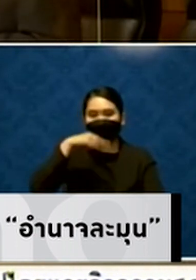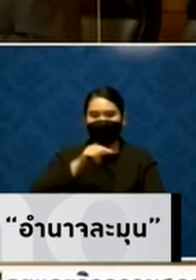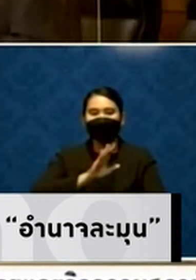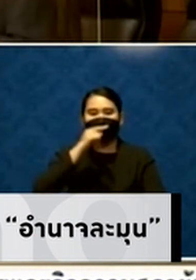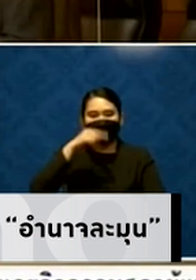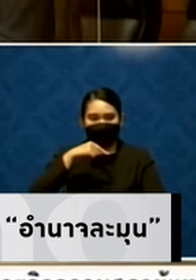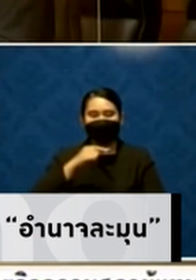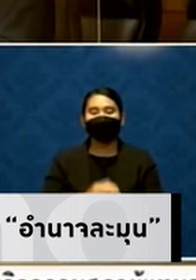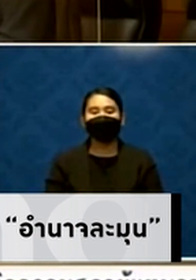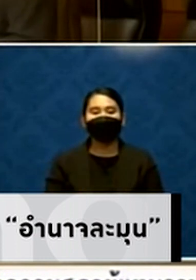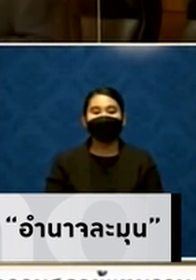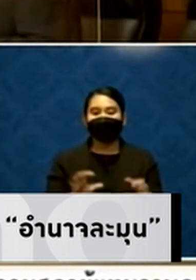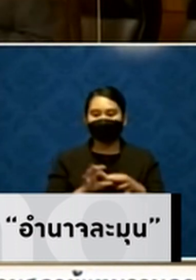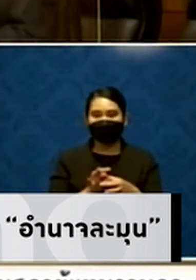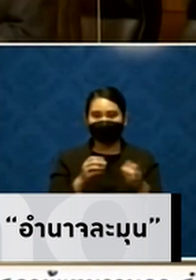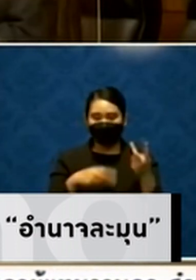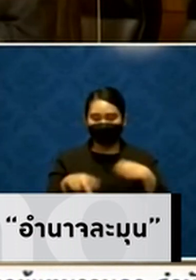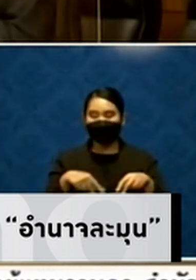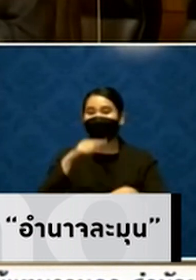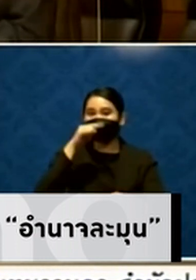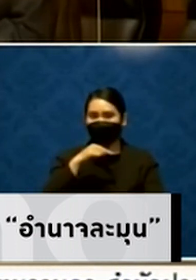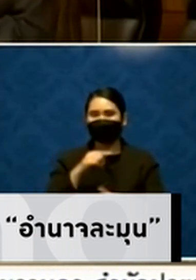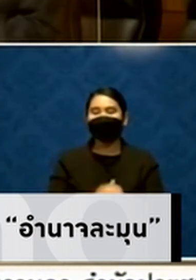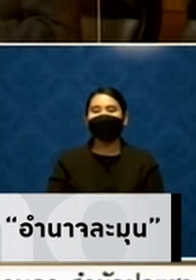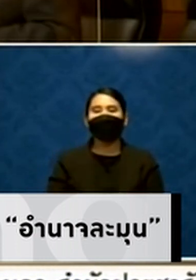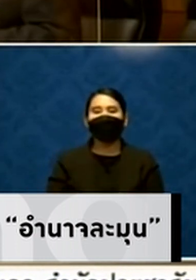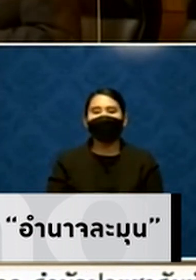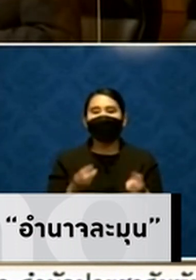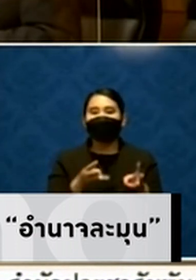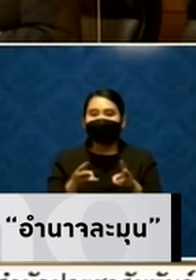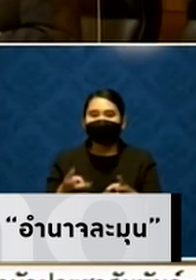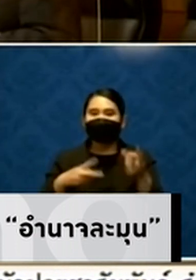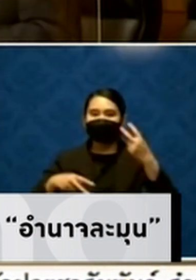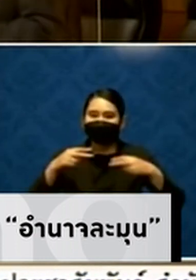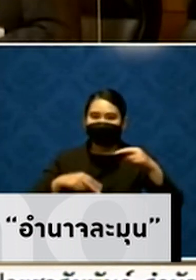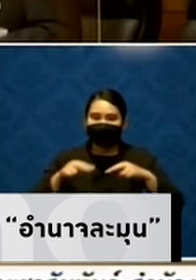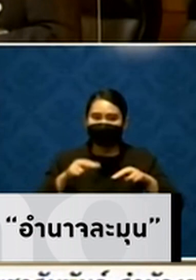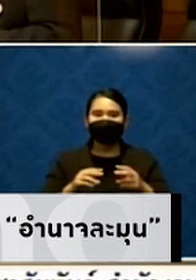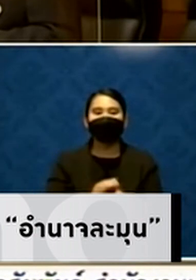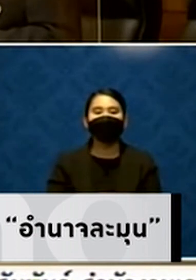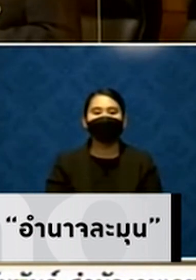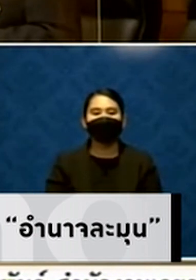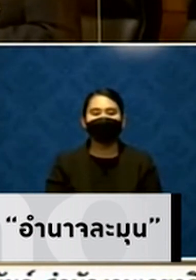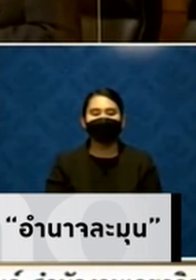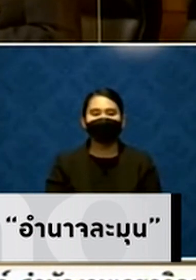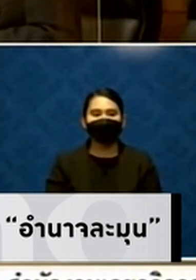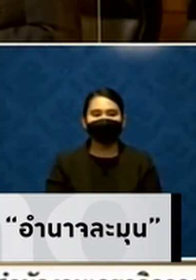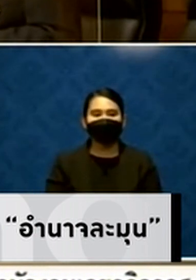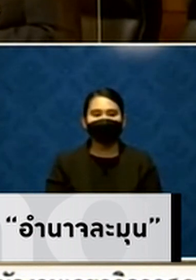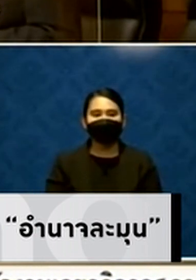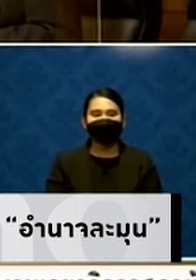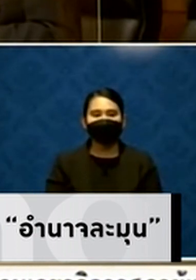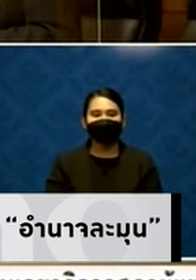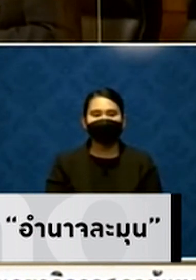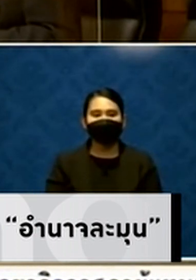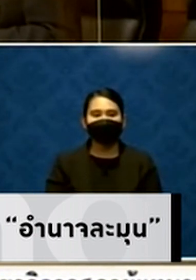ะวิธีการต่างๆของประเทศไทยในการเข้าถึงผลลัพธ์ของการ